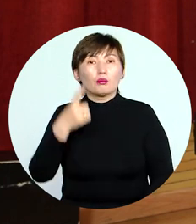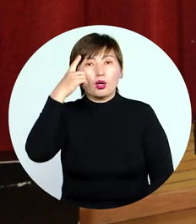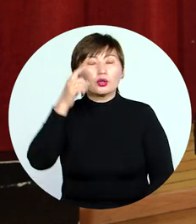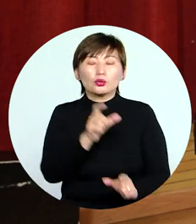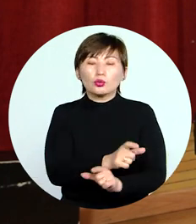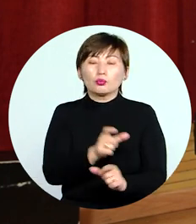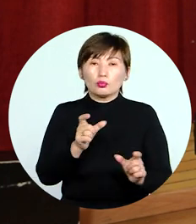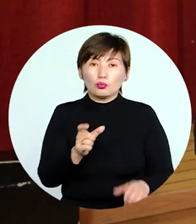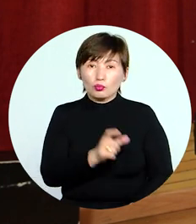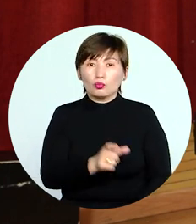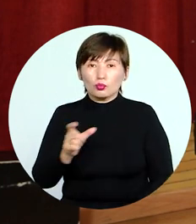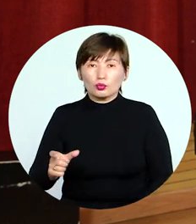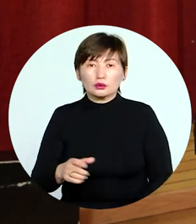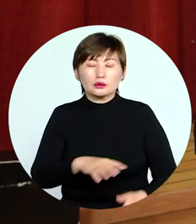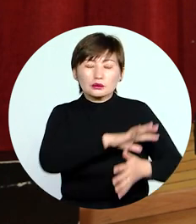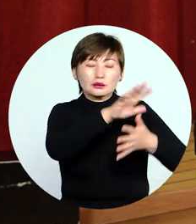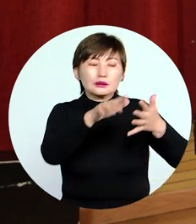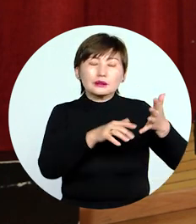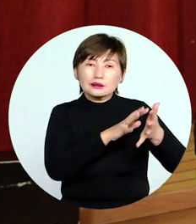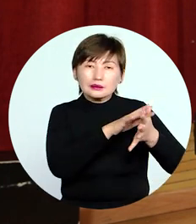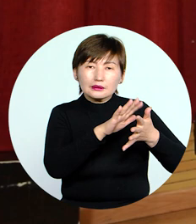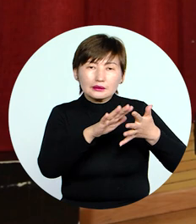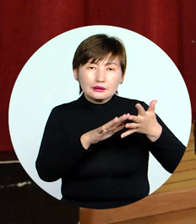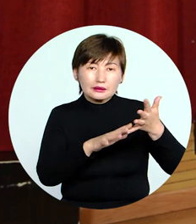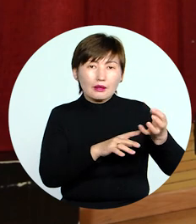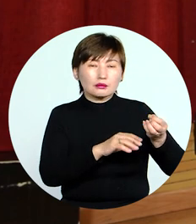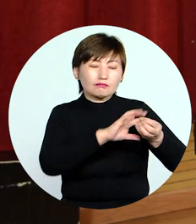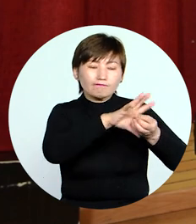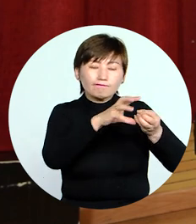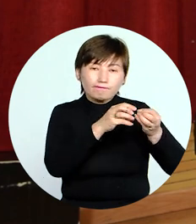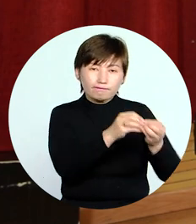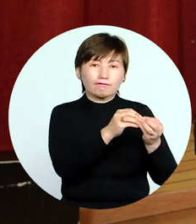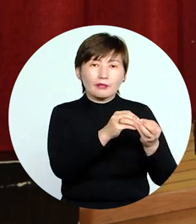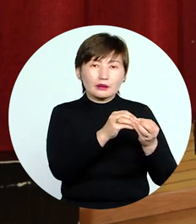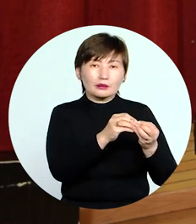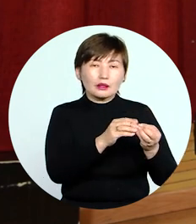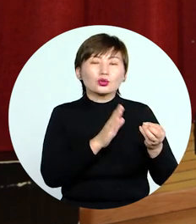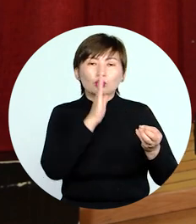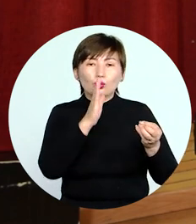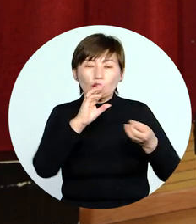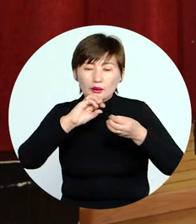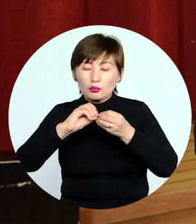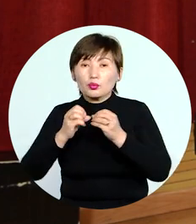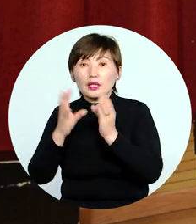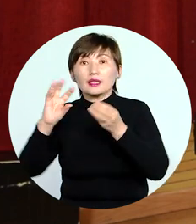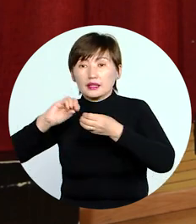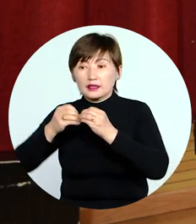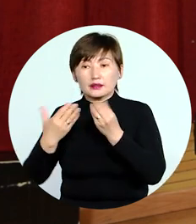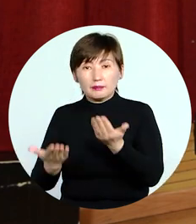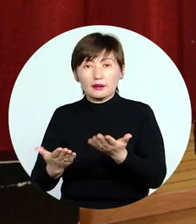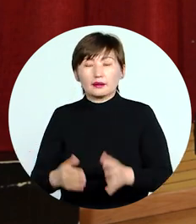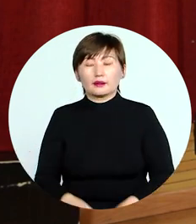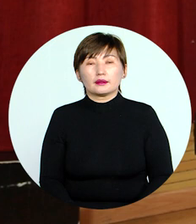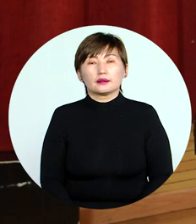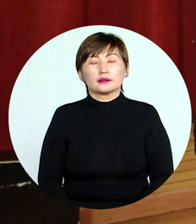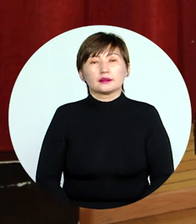бас үндсэндээ таван өрх, таван ихшээ өрхтөд бол одоо бүтээлүүдээ тавхан нот гэсэн. Тэрэнд бас багтааж энэ сайхан бүтээлүүдийг